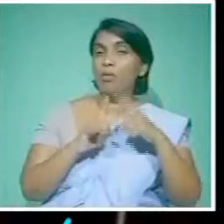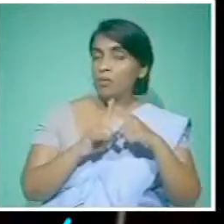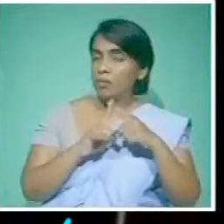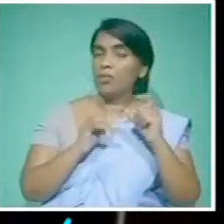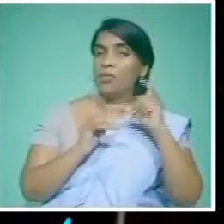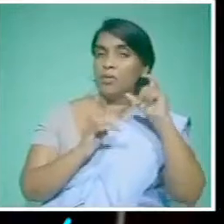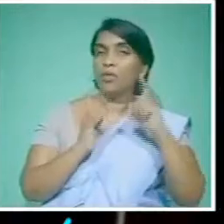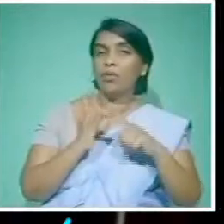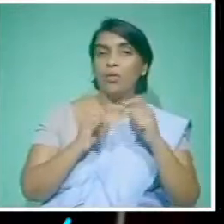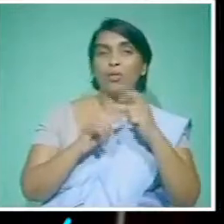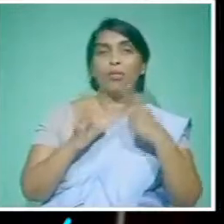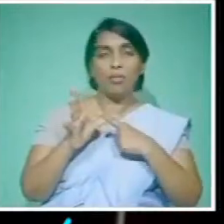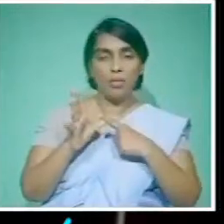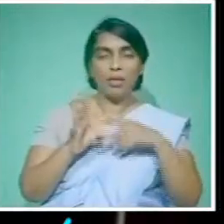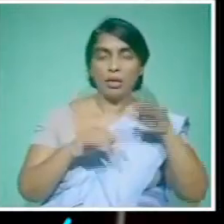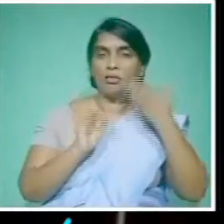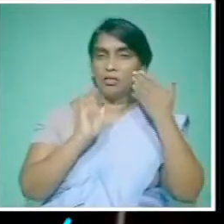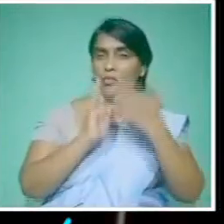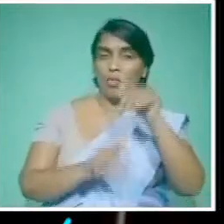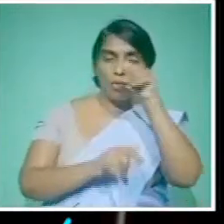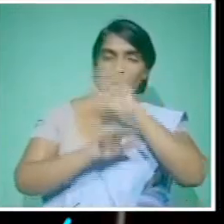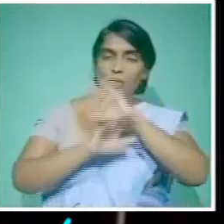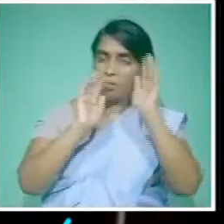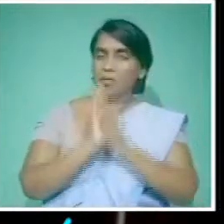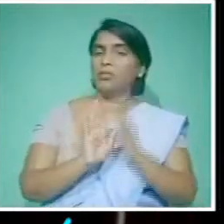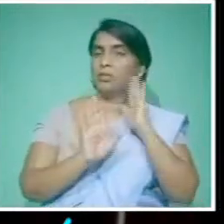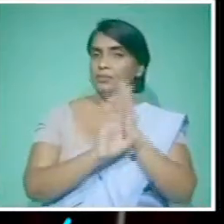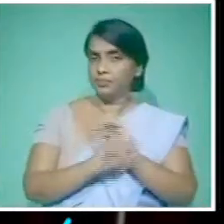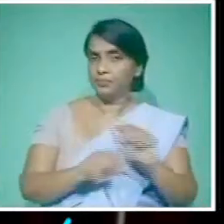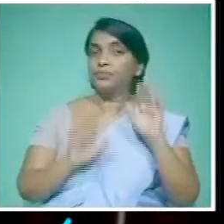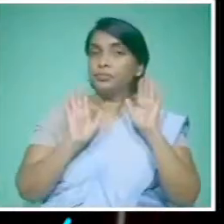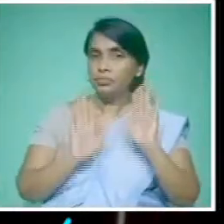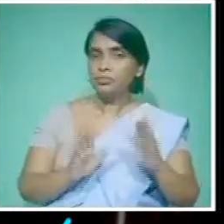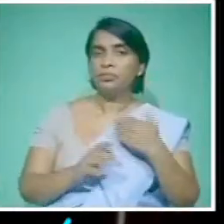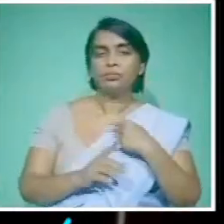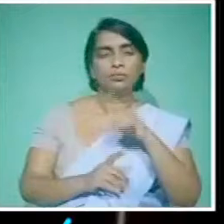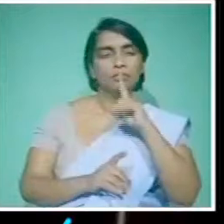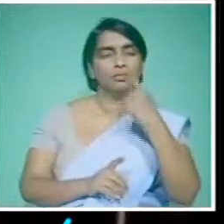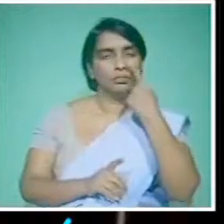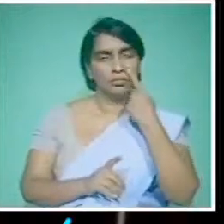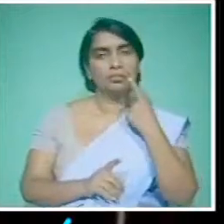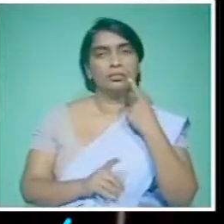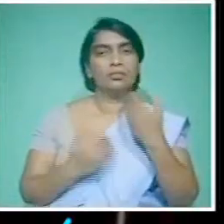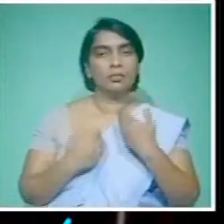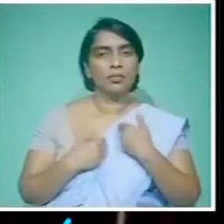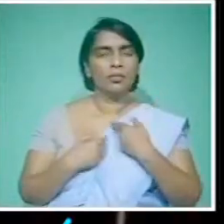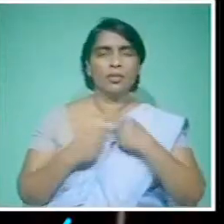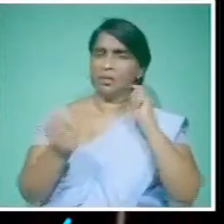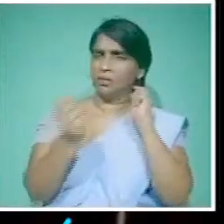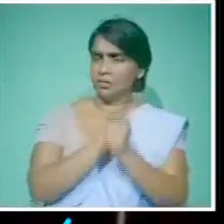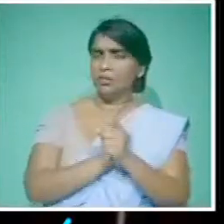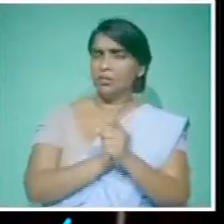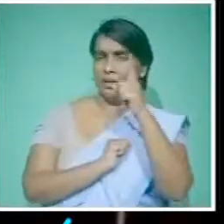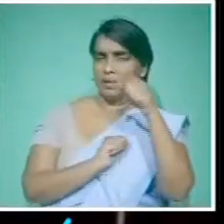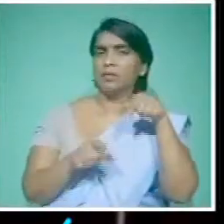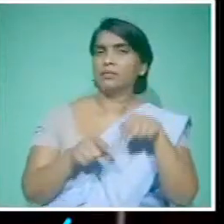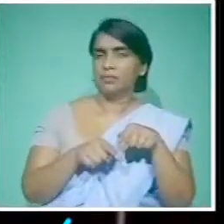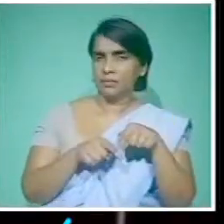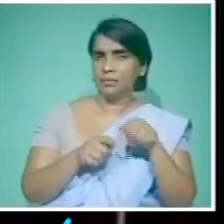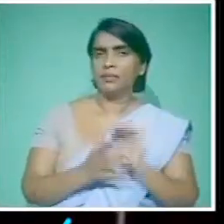වලින් ඉදිරියට ගේනවා මේ හොරකම් ටික ඔක්කොම. නමුත් මට කියන්න කනගාටුයි අපි වෙනස් කළ යුතු තැනක් තියෙනවා